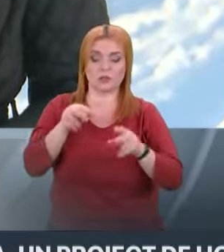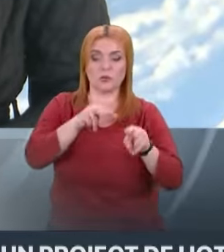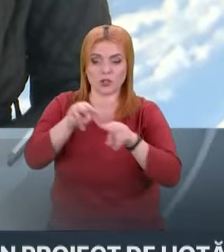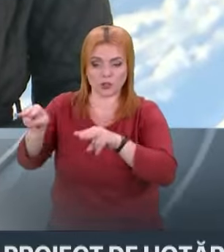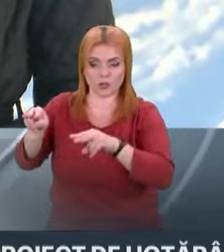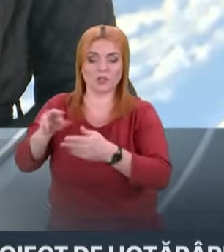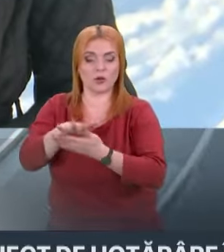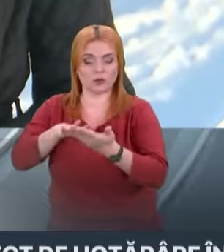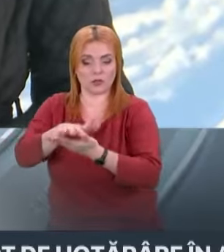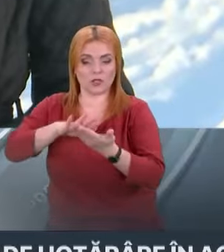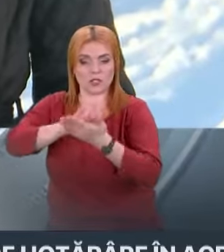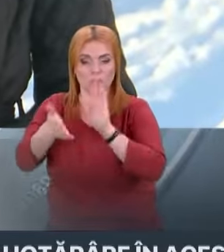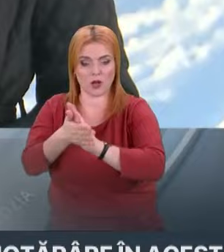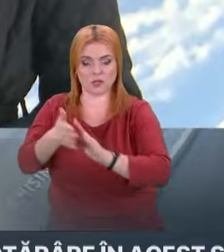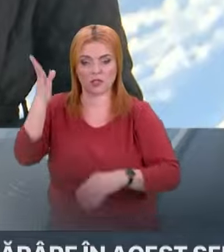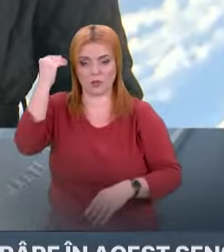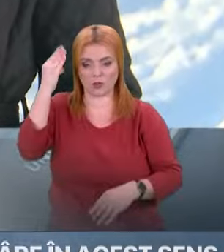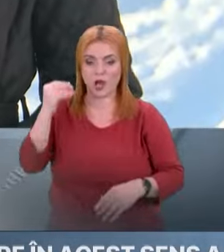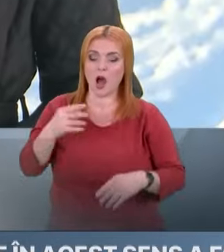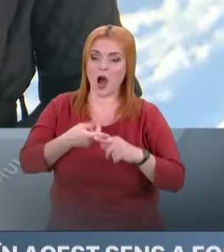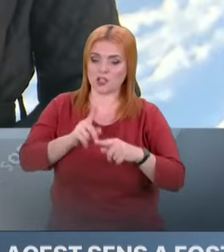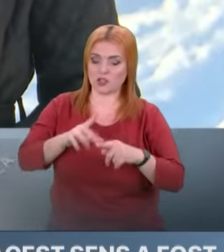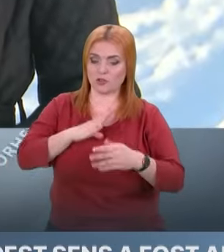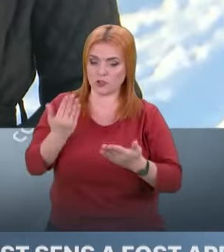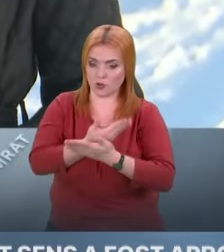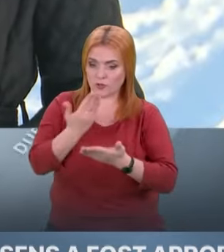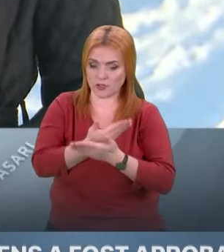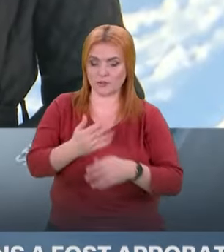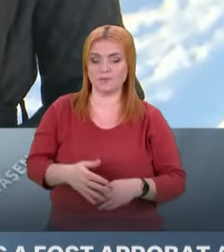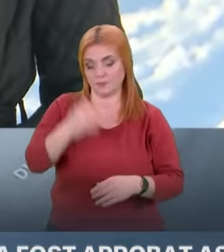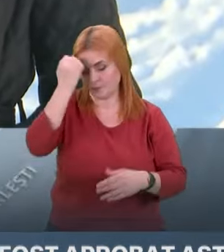continuare situația din țară. Acestea au fost informațiile. Mulțumesc!